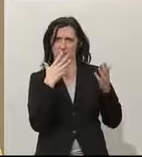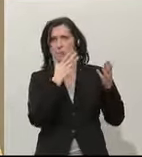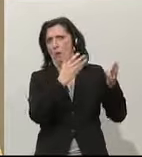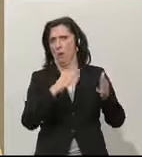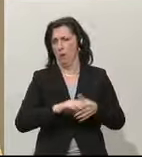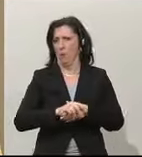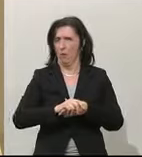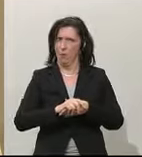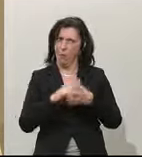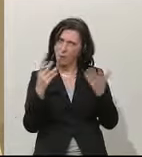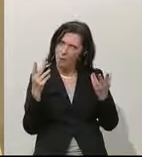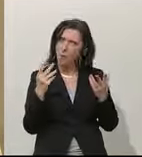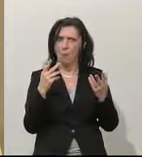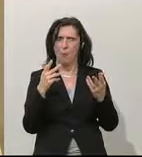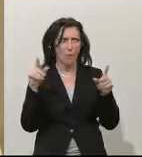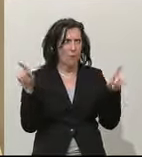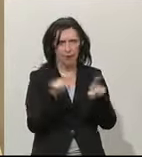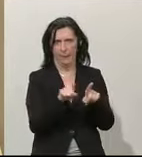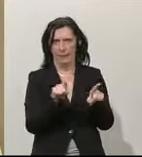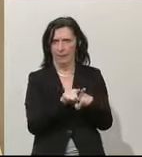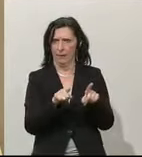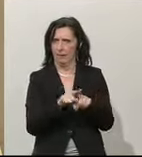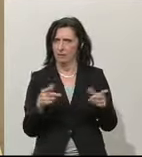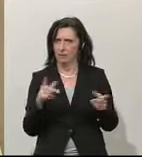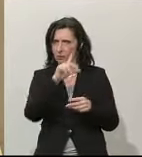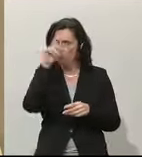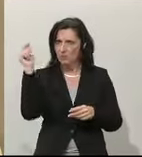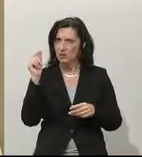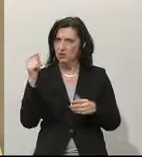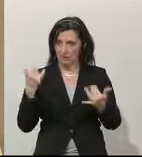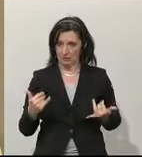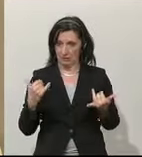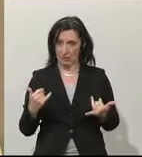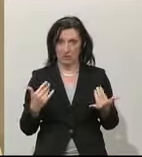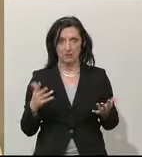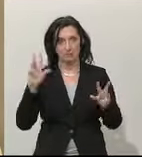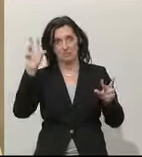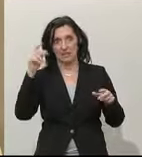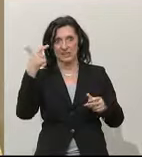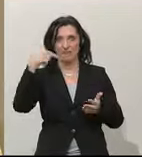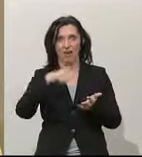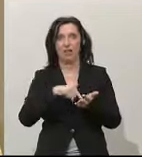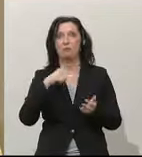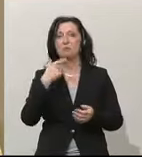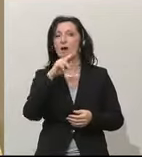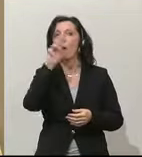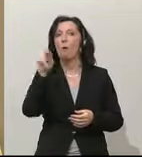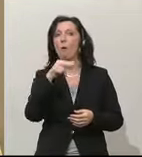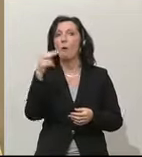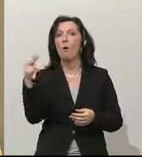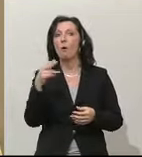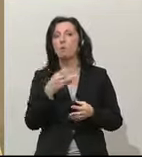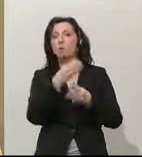Haus zuzustimmen. Und die Menschen, die jetzt noch diese sogenannten 2.000 Euro zu